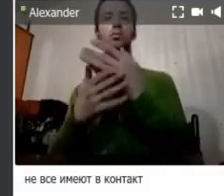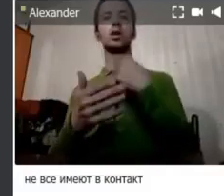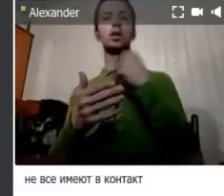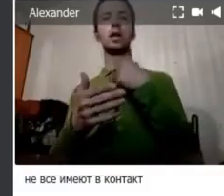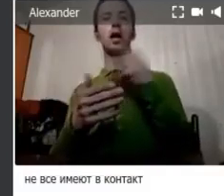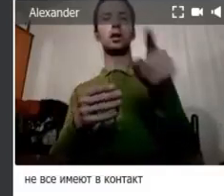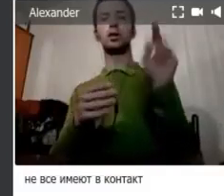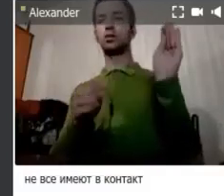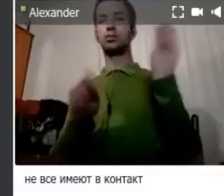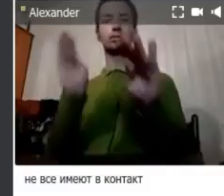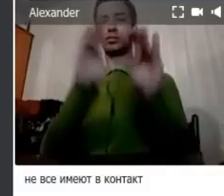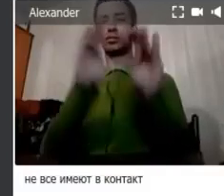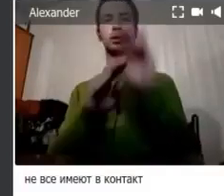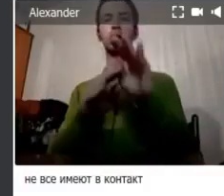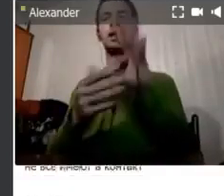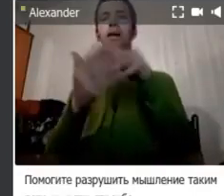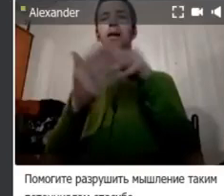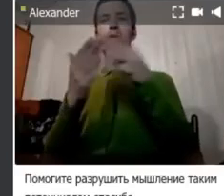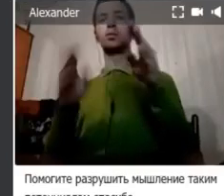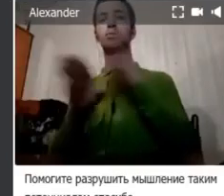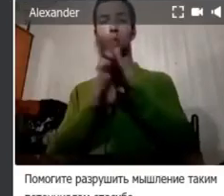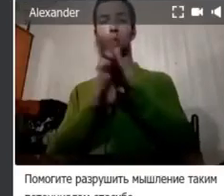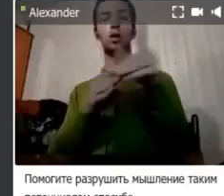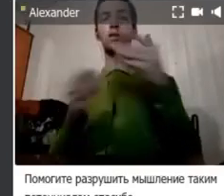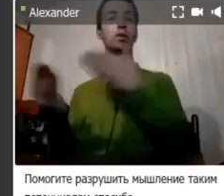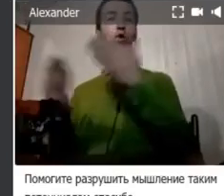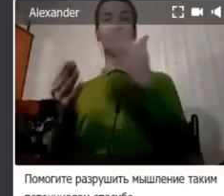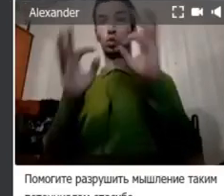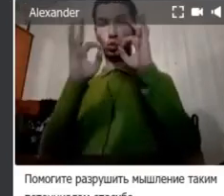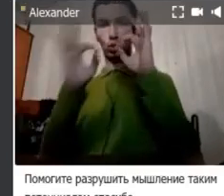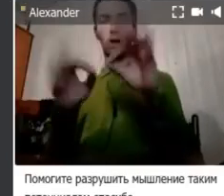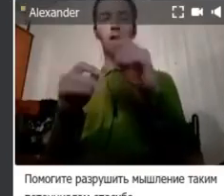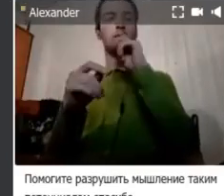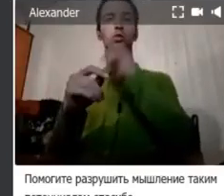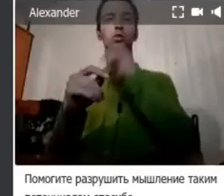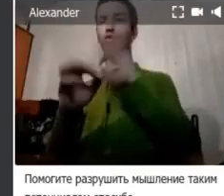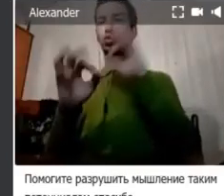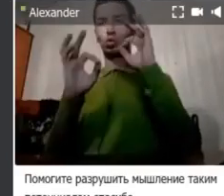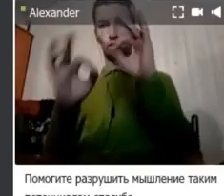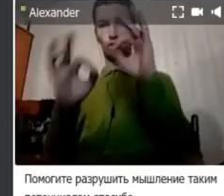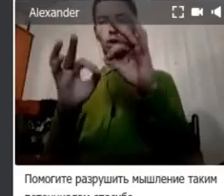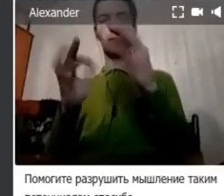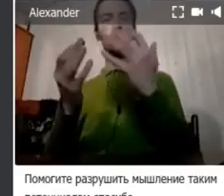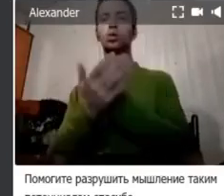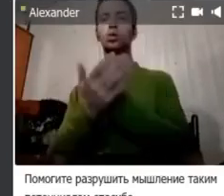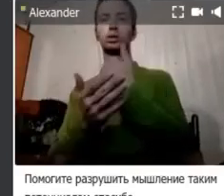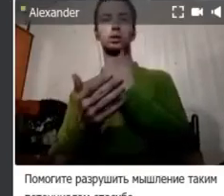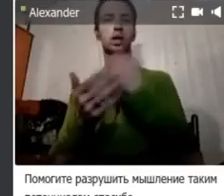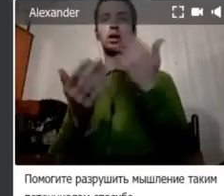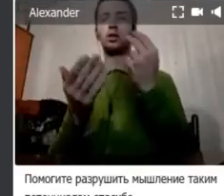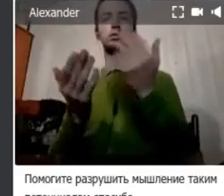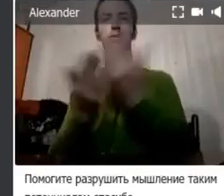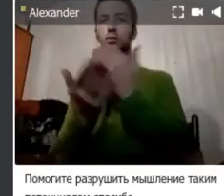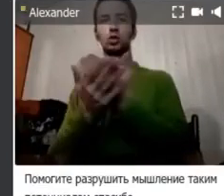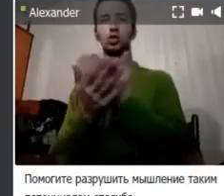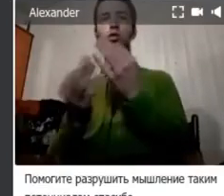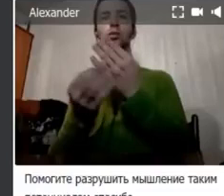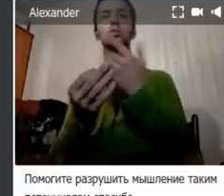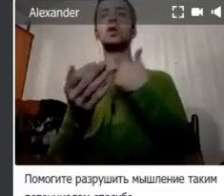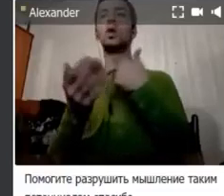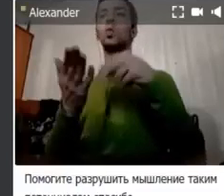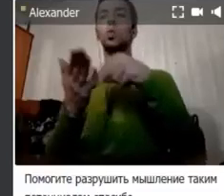15% прибыли туда, вы ничего не купили, компания не заработала, вы неинтересный клиент. Да,